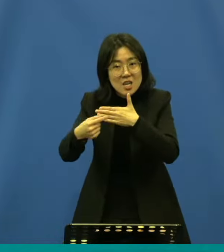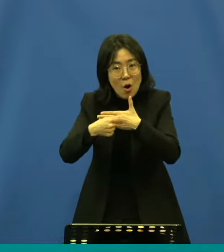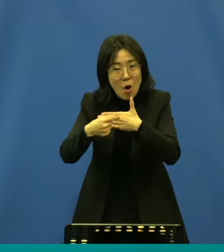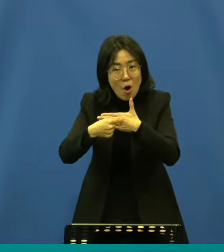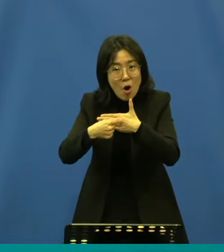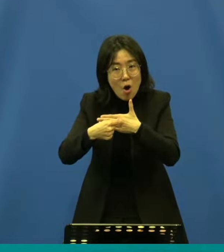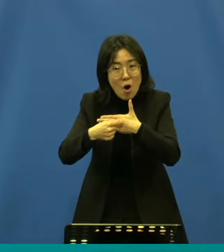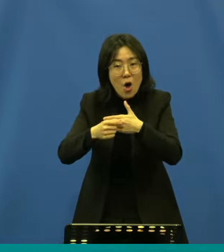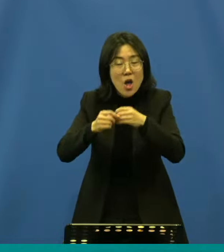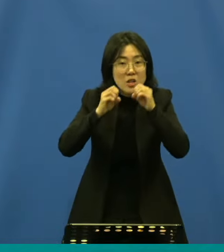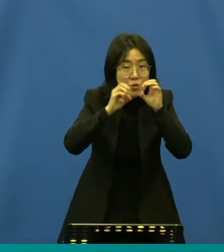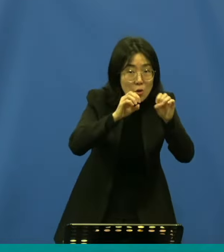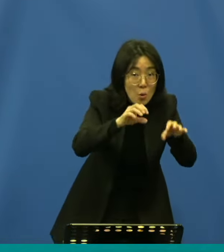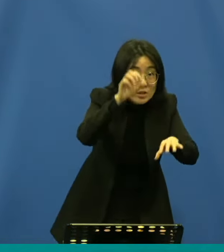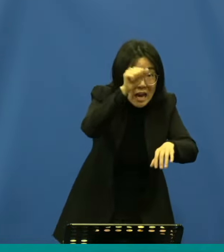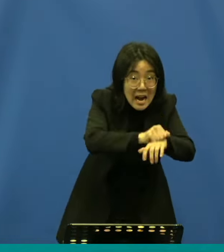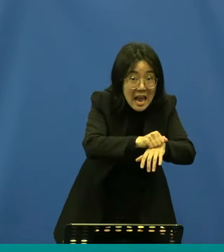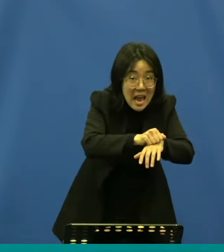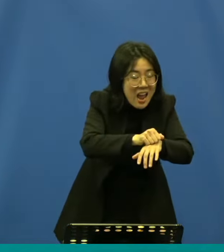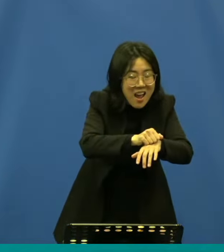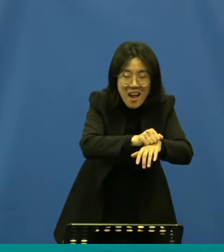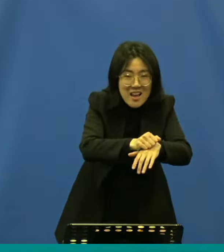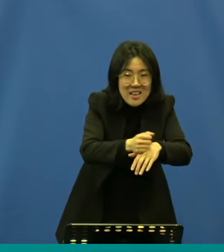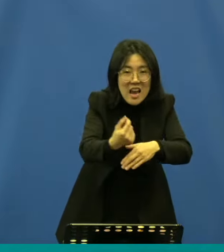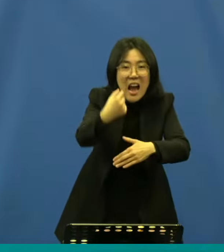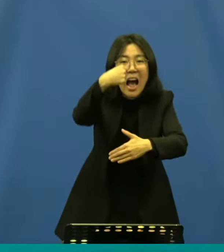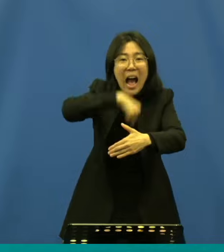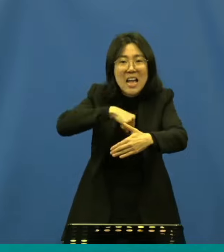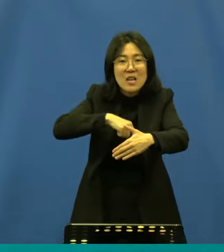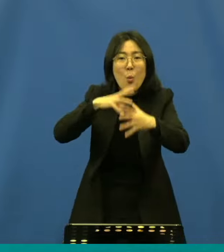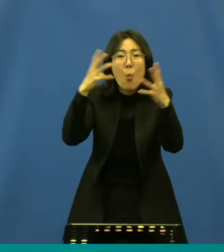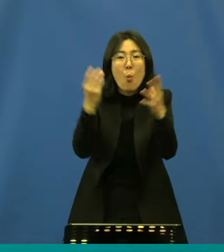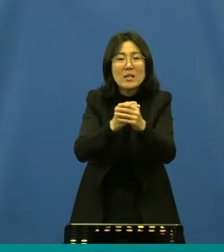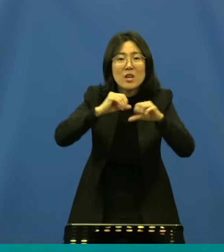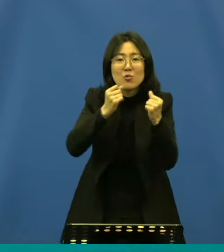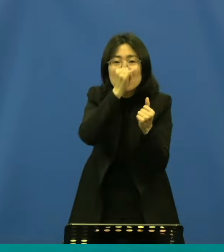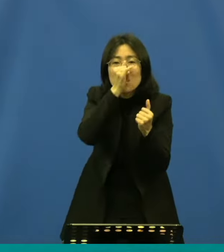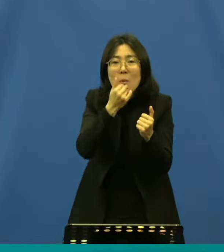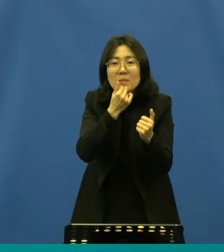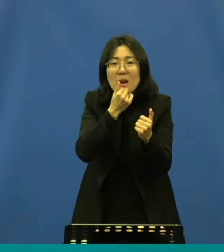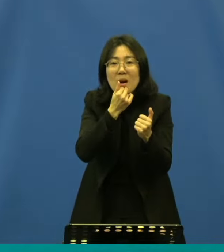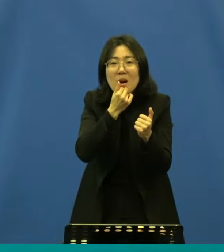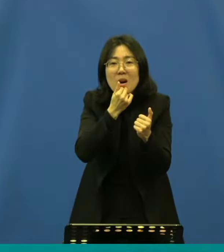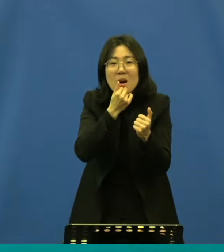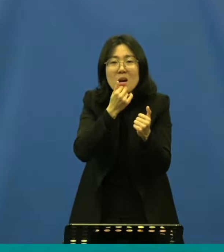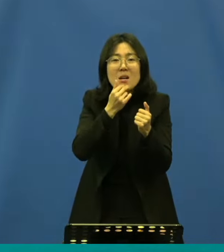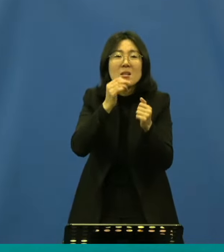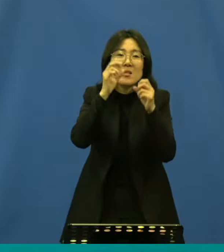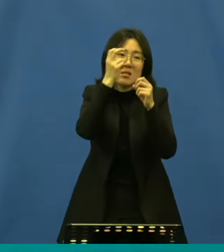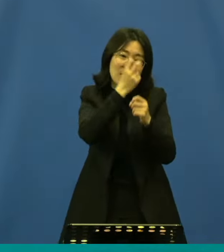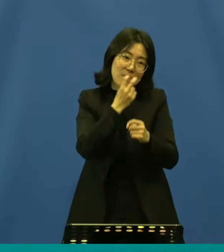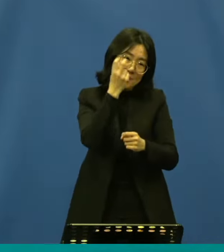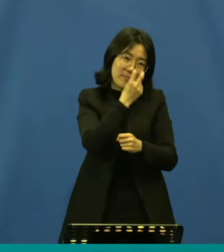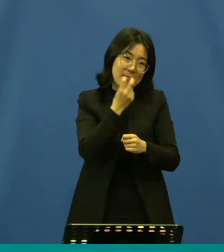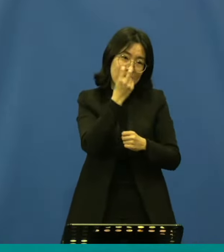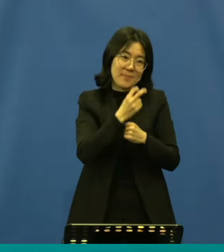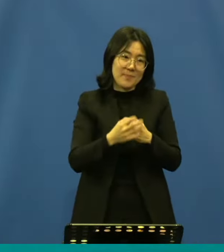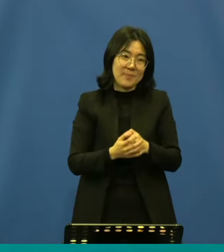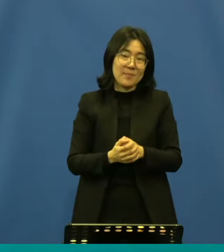속 깊은 곳에서 있는 거부감이 있어요. 목회자에게도 그런 게 있습니다. 어떤 목회자는